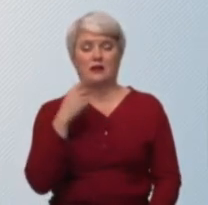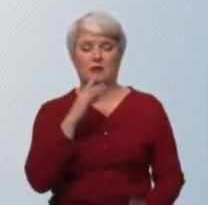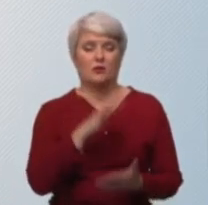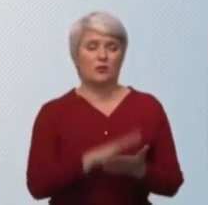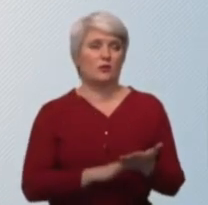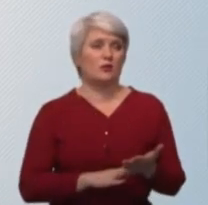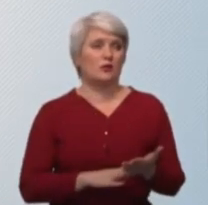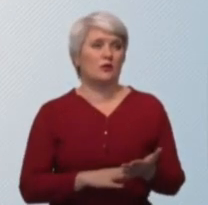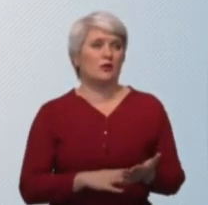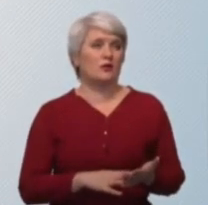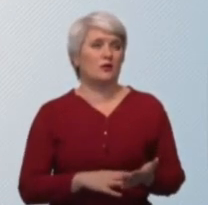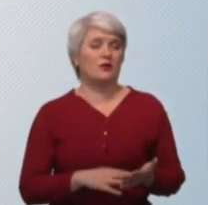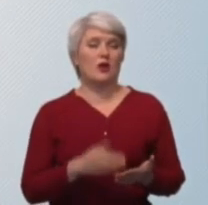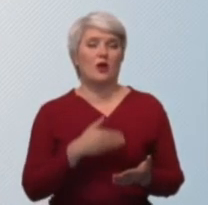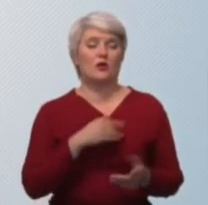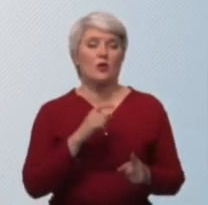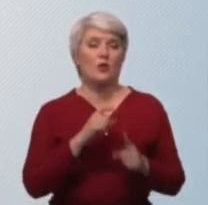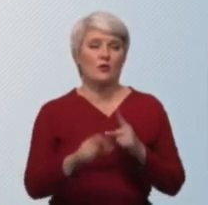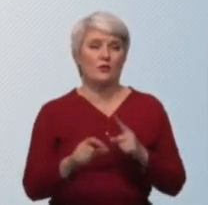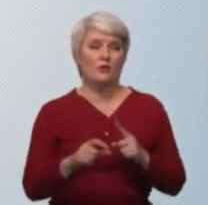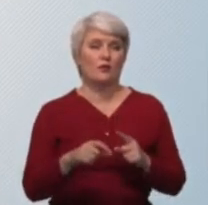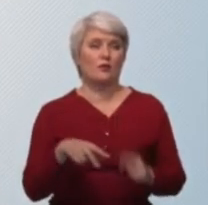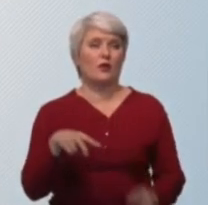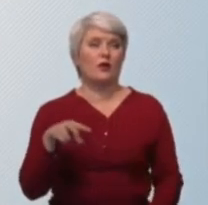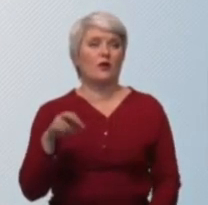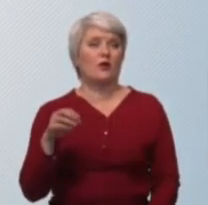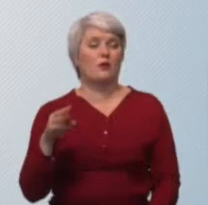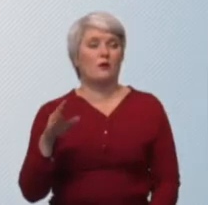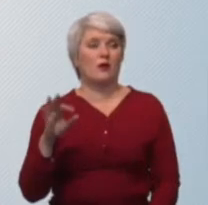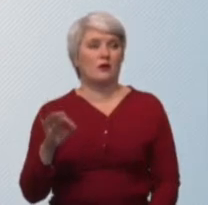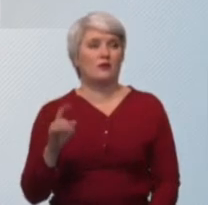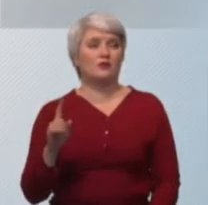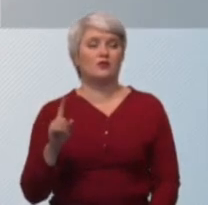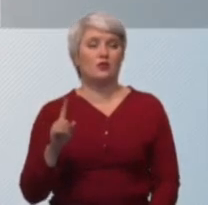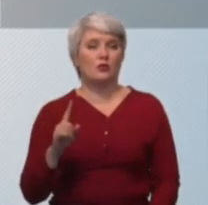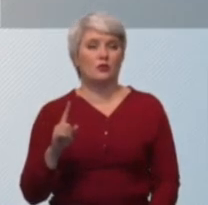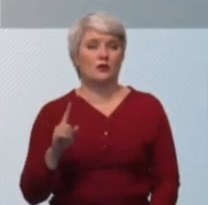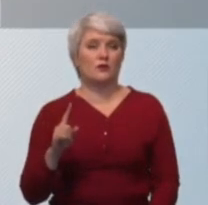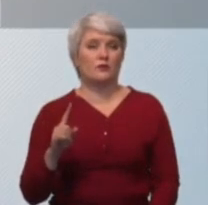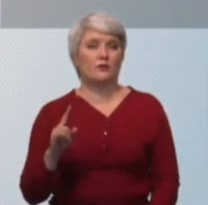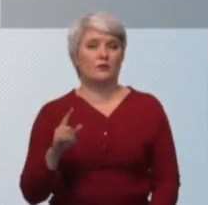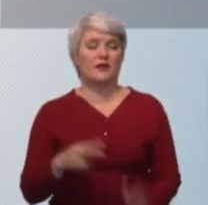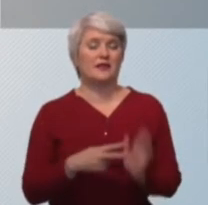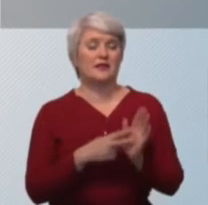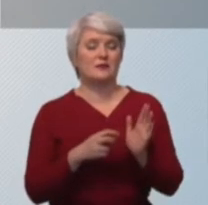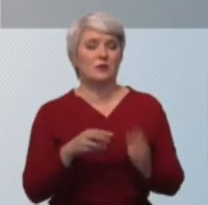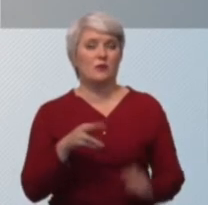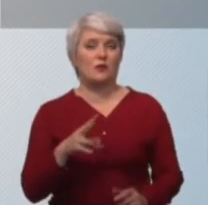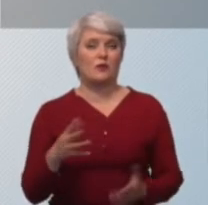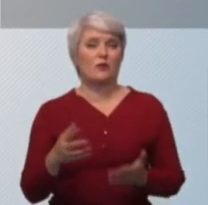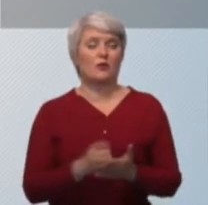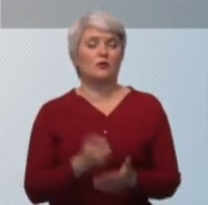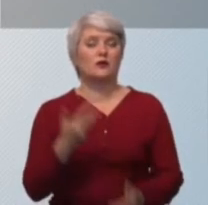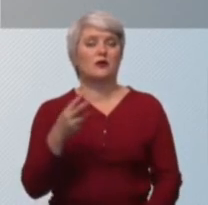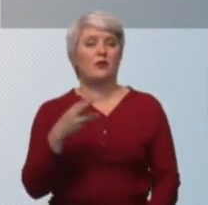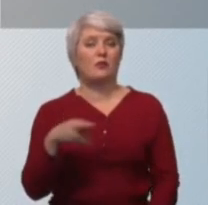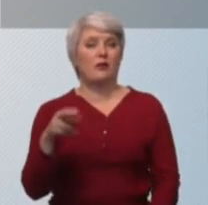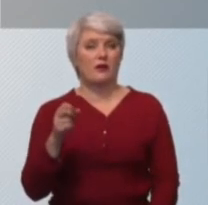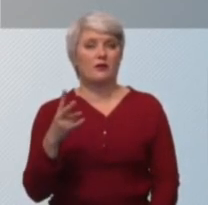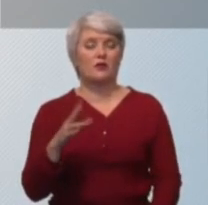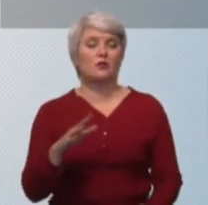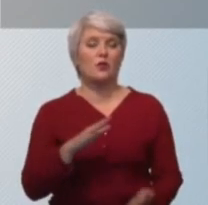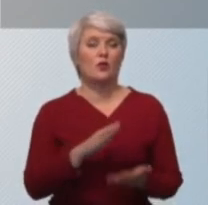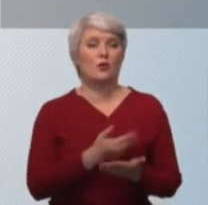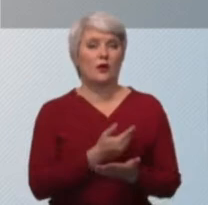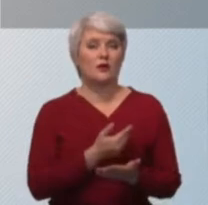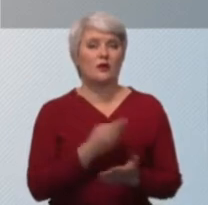прощения. Хочу ответить Андрею Лохматову. То, что для того, чтобы из 700 миллионов получить 3 миллиарда, надо убрать